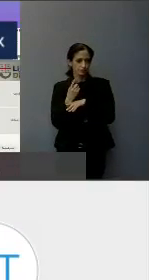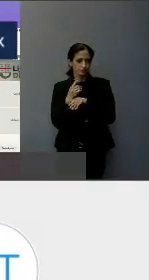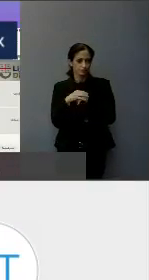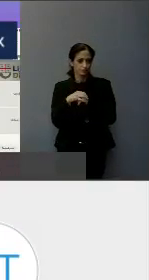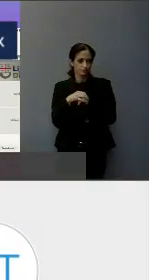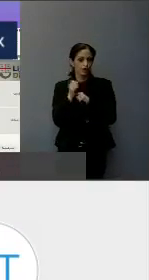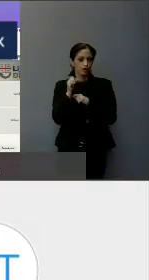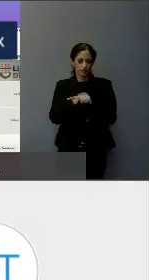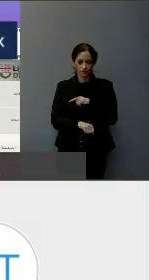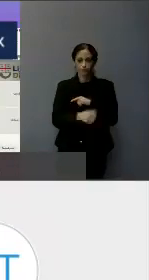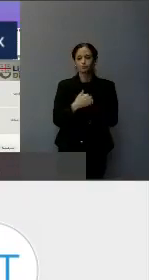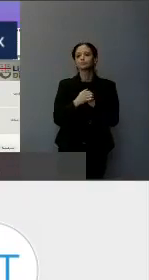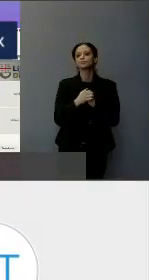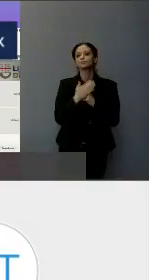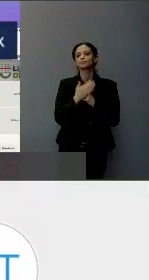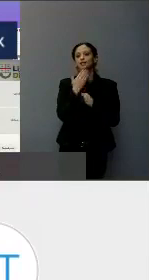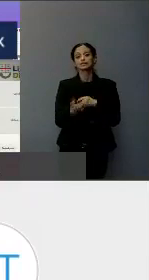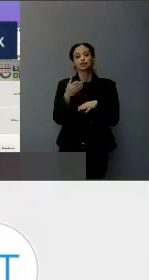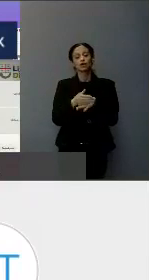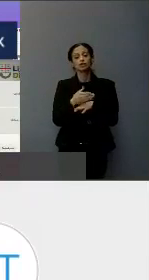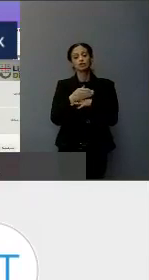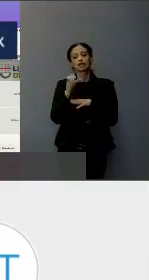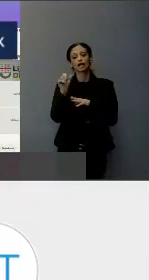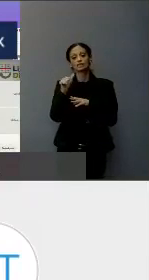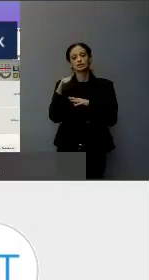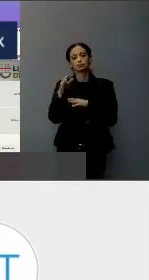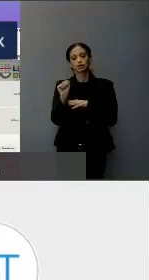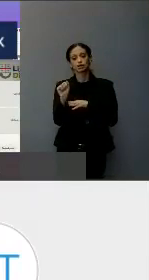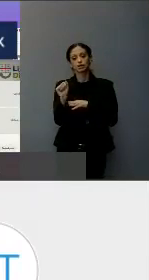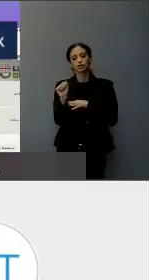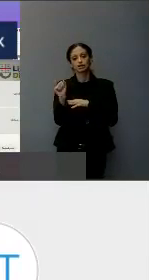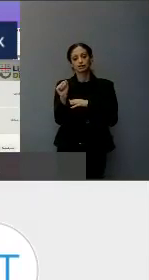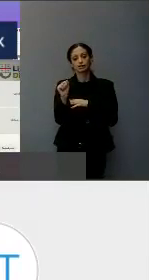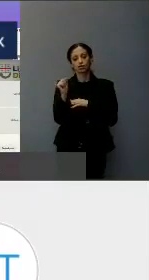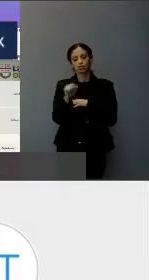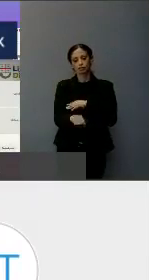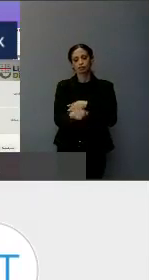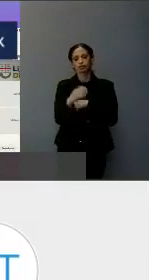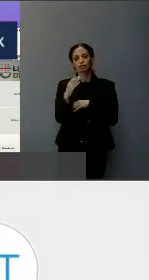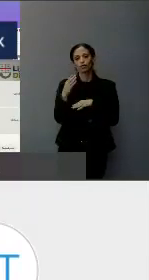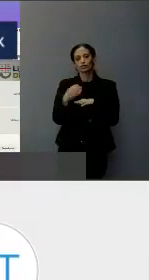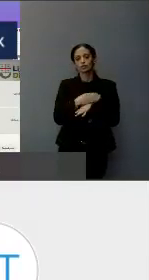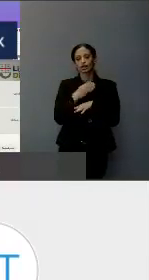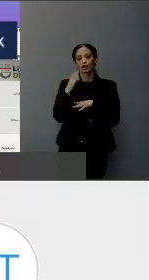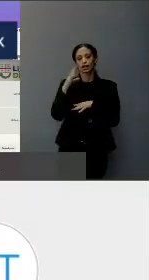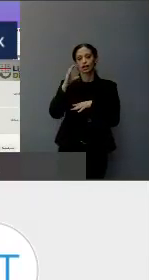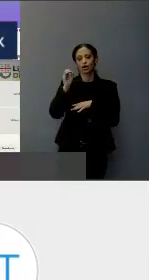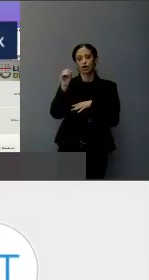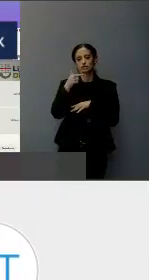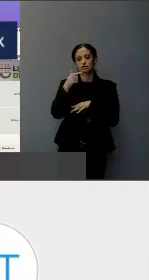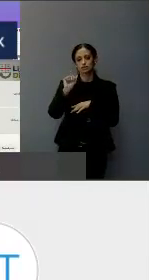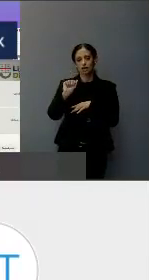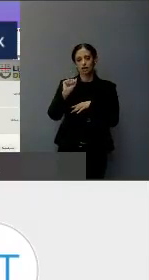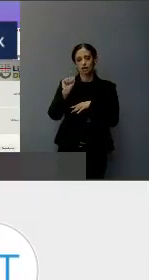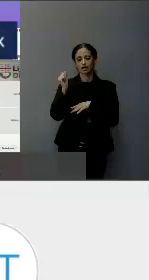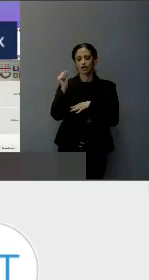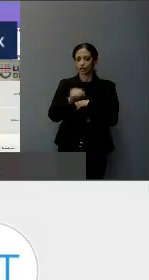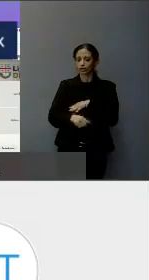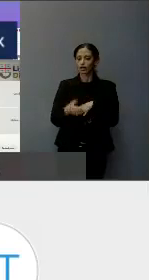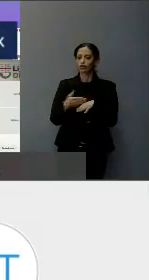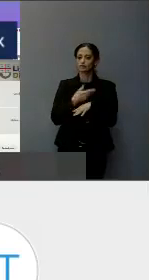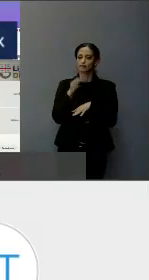il contrario grazie consigliere cassiba contrario consigliere costa contrario